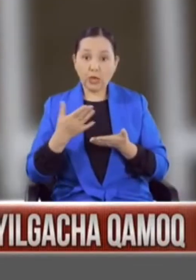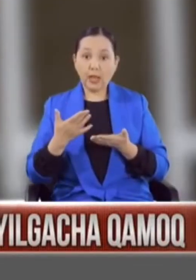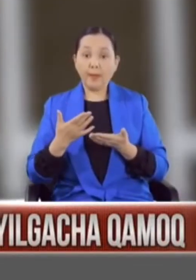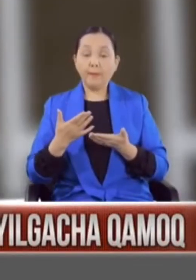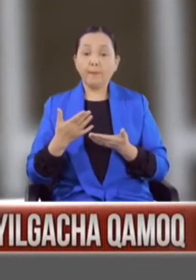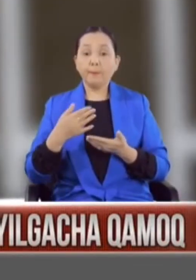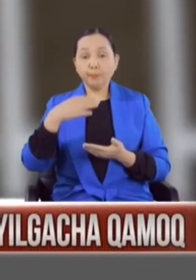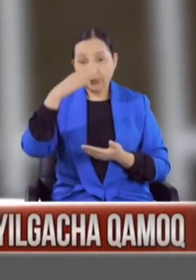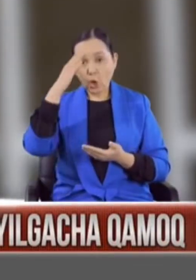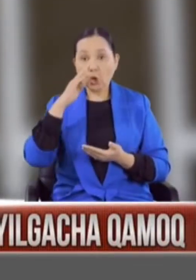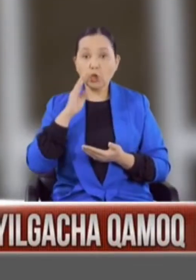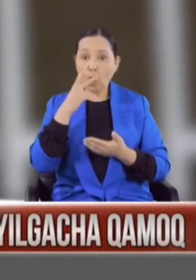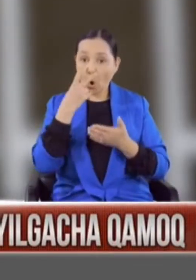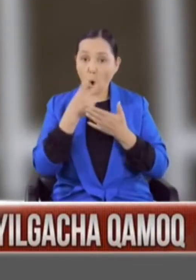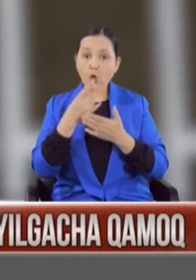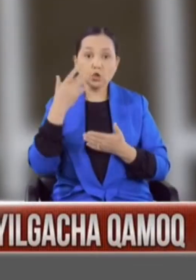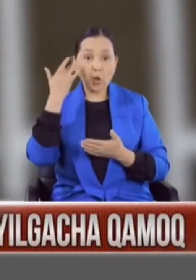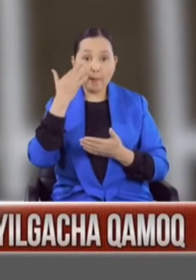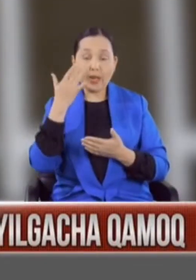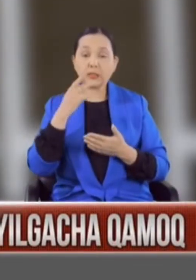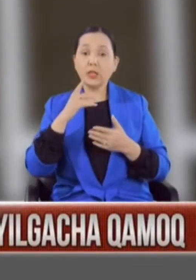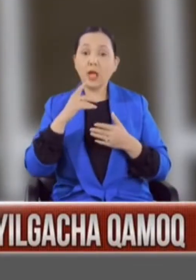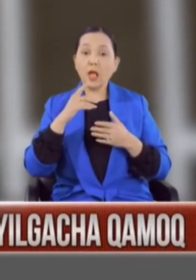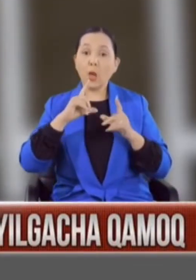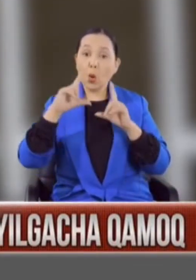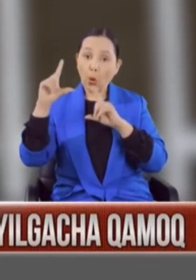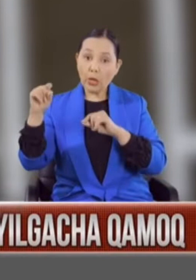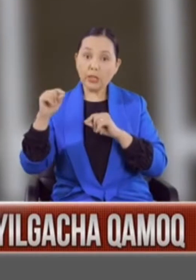Keyin ota-onamni ko'rish maqsadida borib, ota-onamni ko'rib,